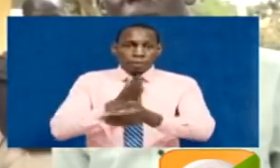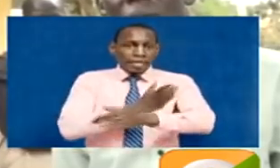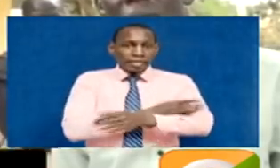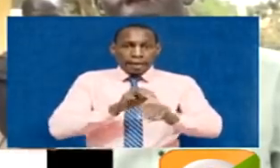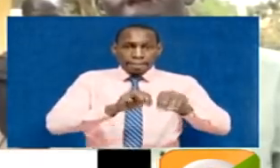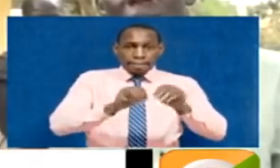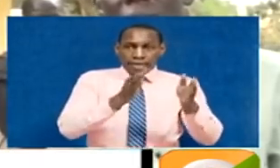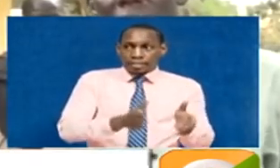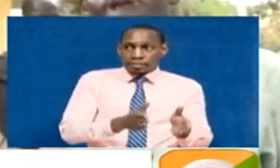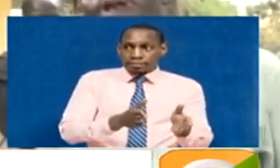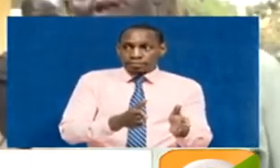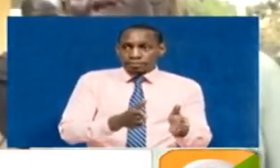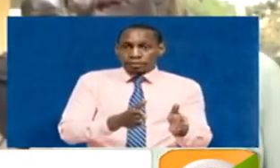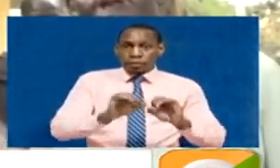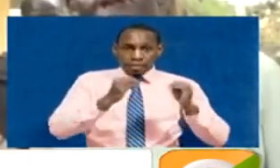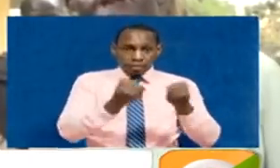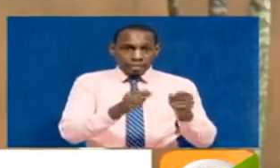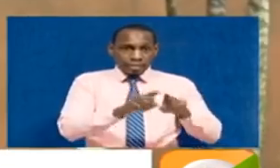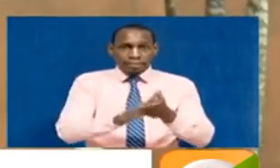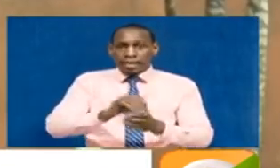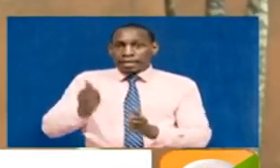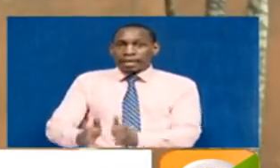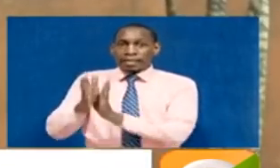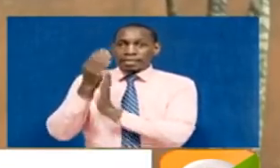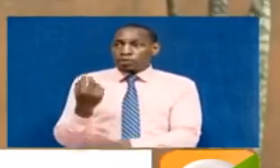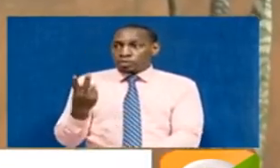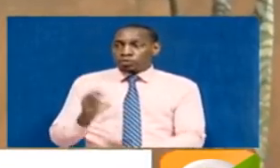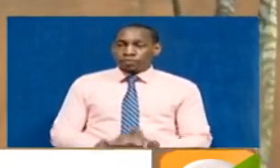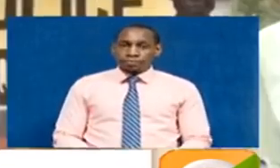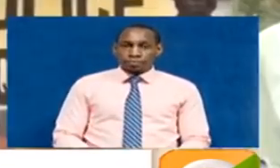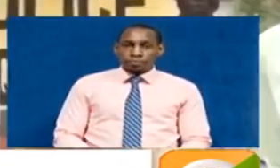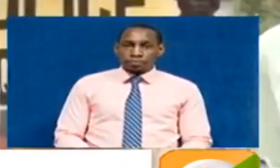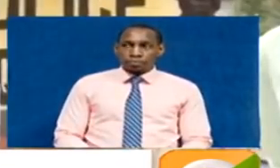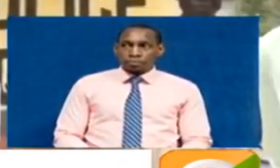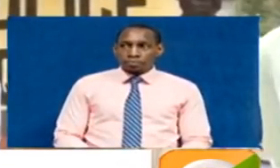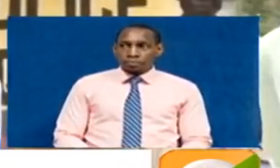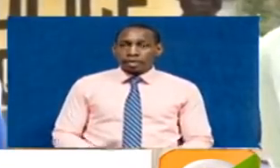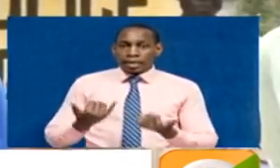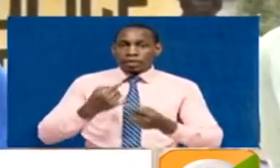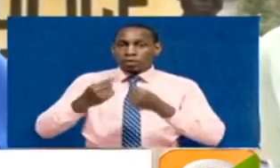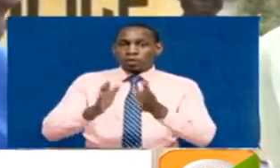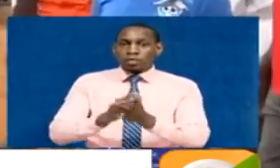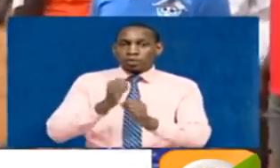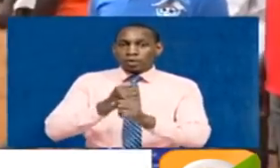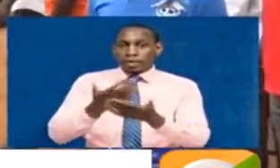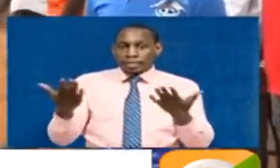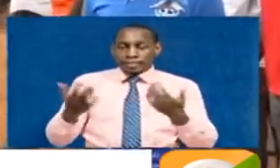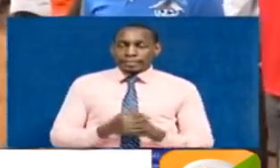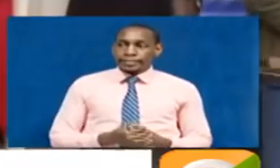manager kwa hiyo society na wale askari wawili. Kwa ufupi ni hayo tu, wacha tuendelee kufanya kazi nyingine, mambo mengine mtapata